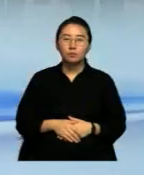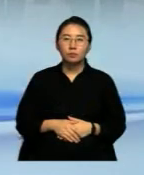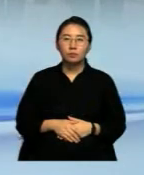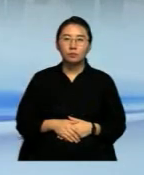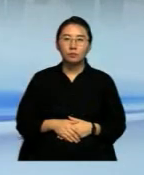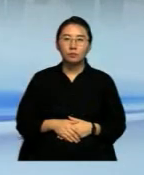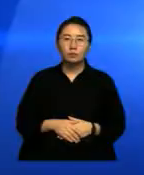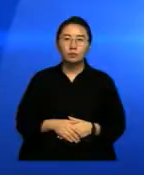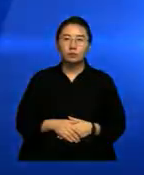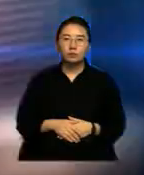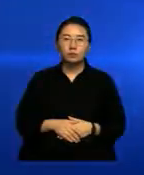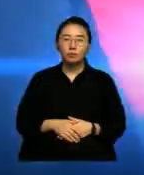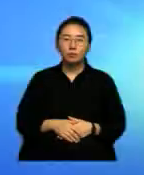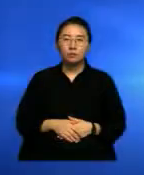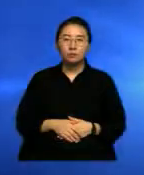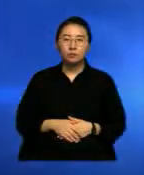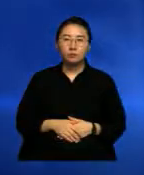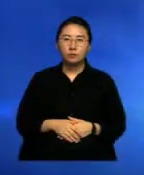유승한 기자입니다.